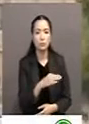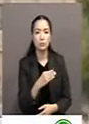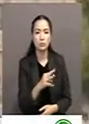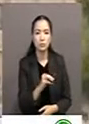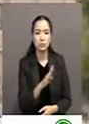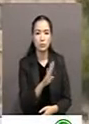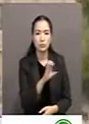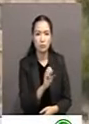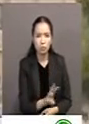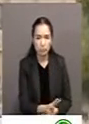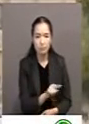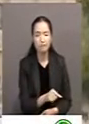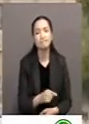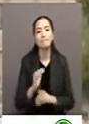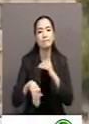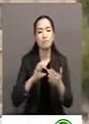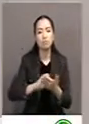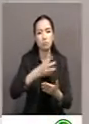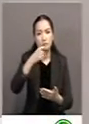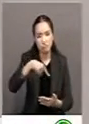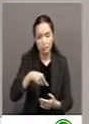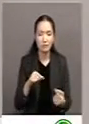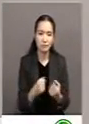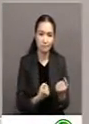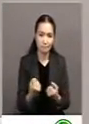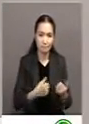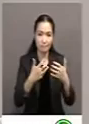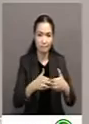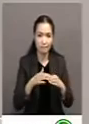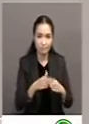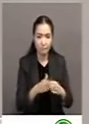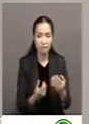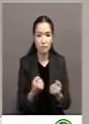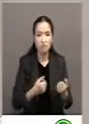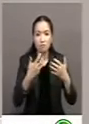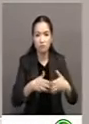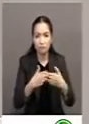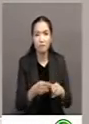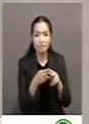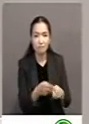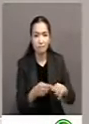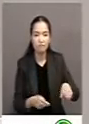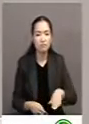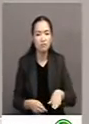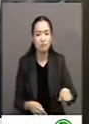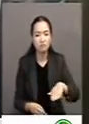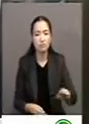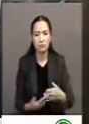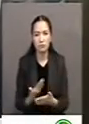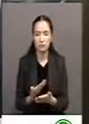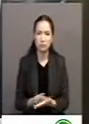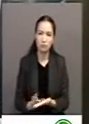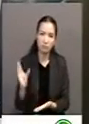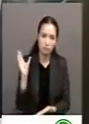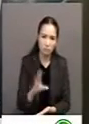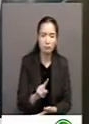Mobileye ซึ่งเป็นผู้พัฒนาซอฟต์แวร์สำหรับรถยนต์ขับเคลื่อนอัตโนมัติของอิสราเอลวงเงินสูงมากเลยทีเดียวคุณผู้ชมประม